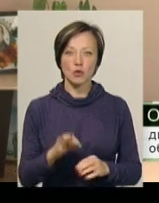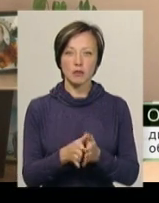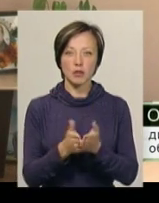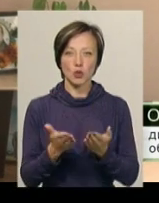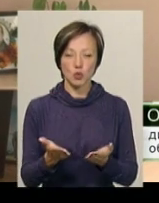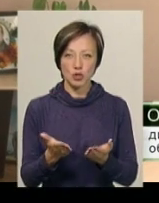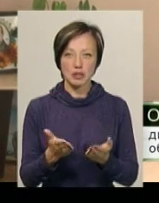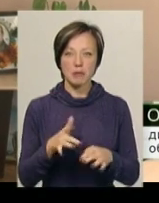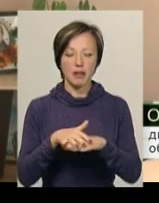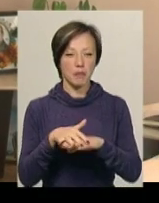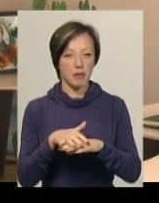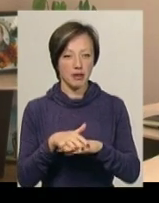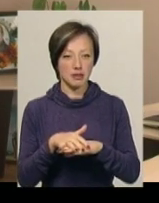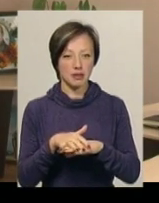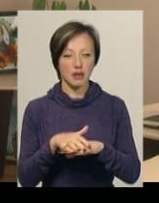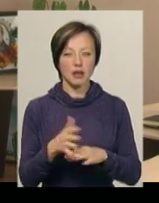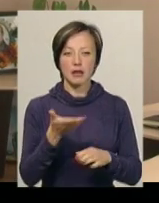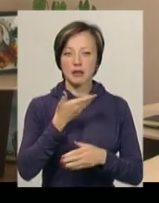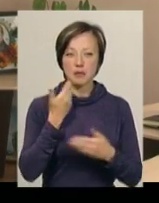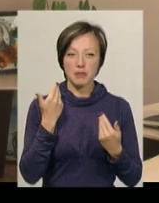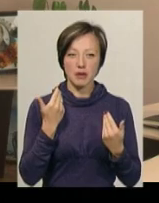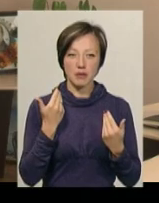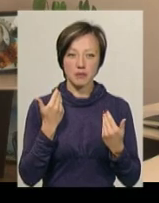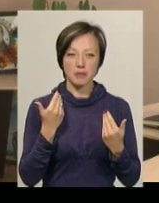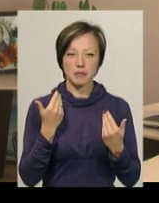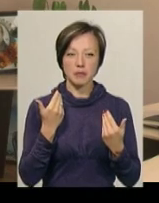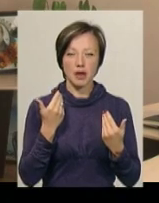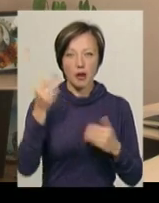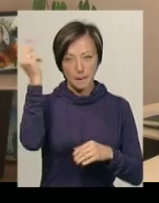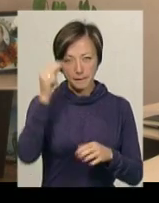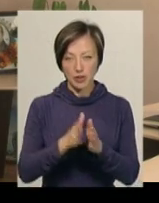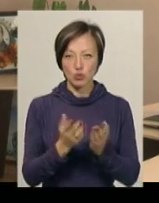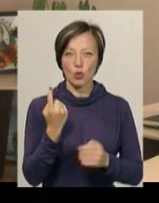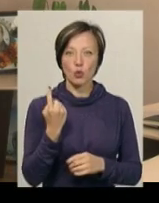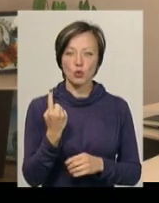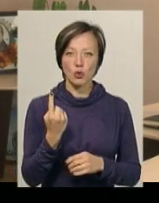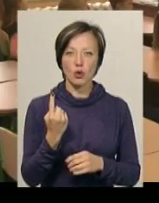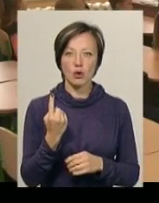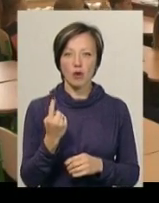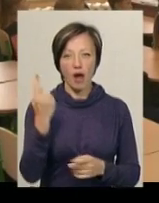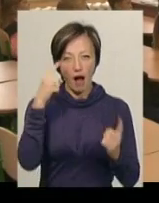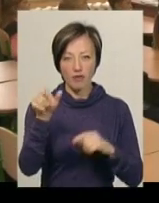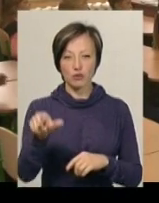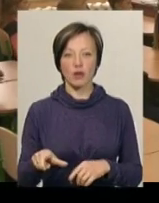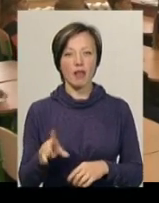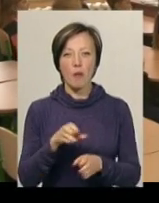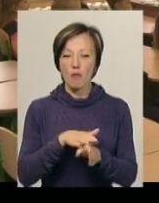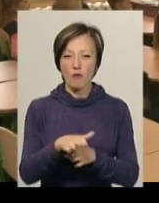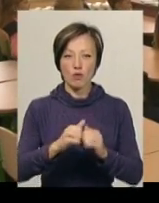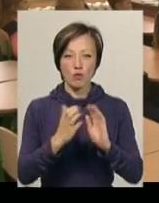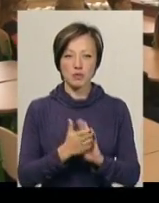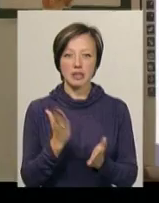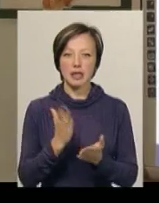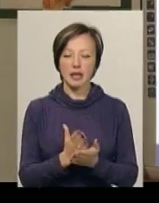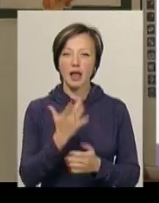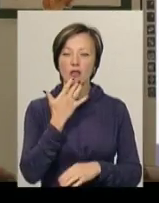підручників з математики. Не маємо підручника лише одного із авторів. Не в повному обсязі наразі є